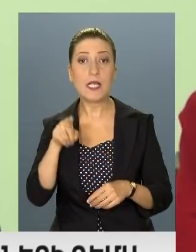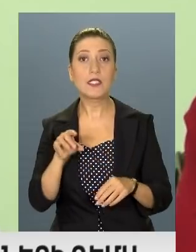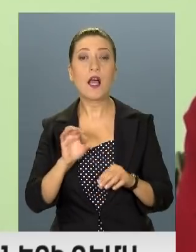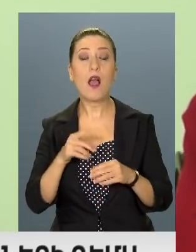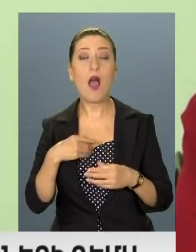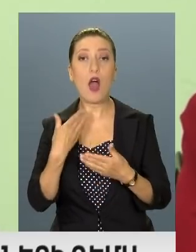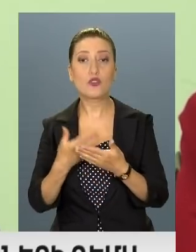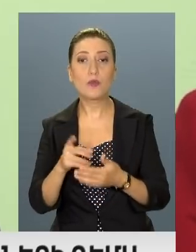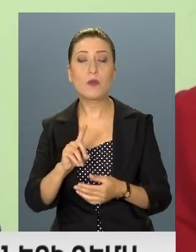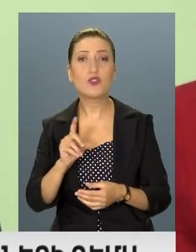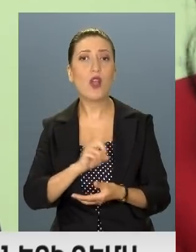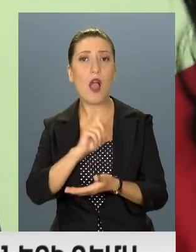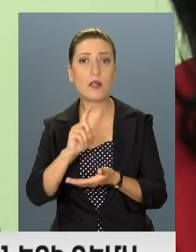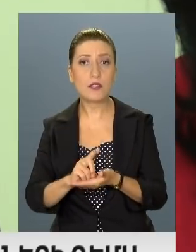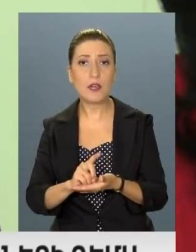դուք ինչ հարցտակում տաք։